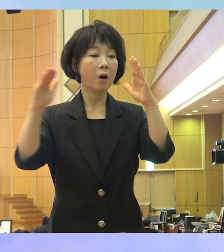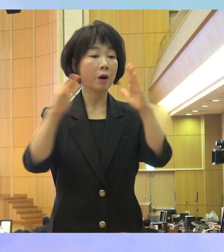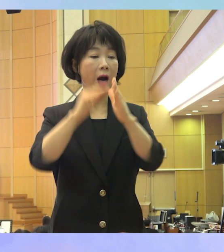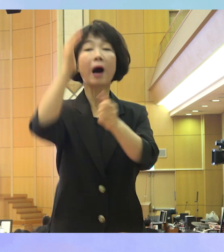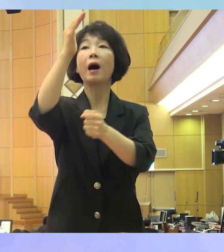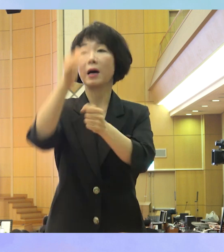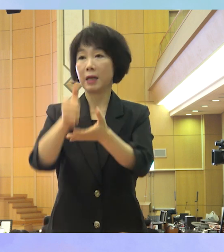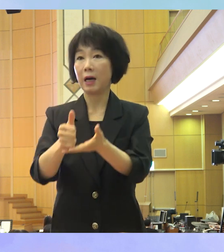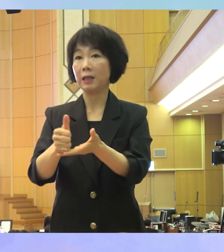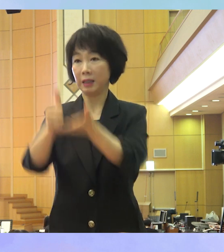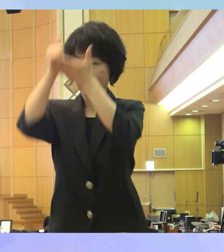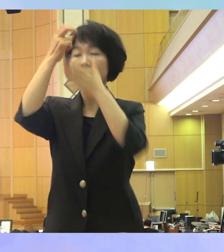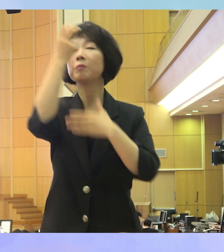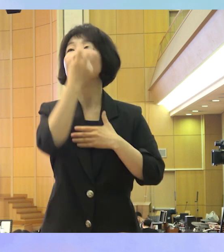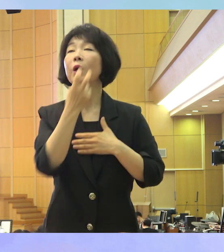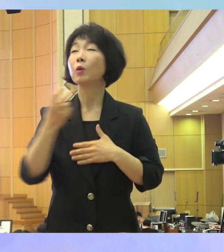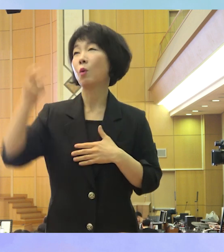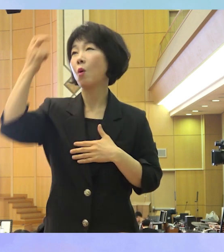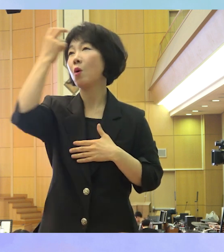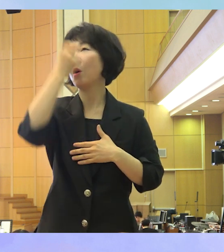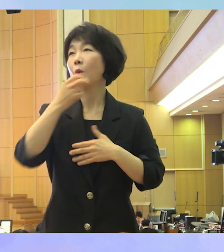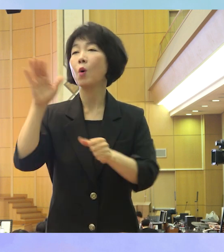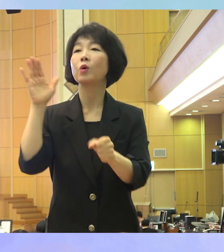가정 하나님